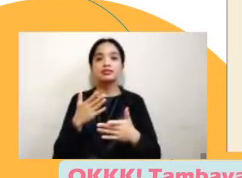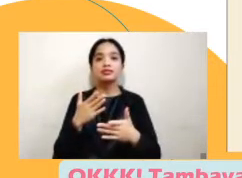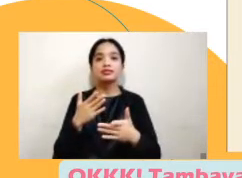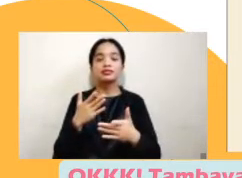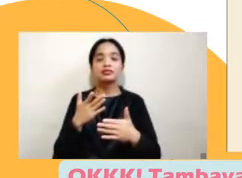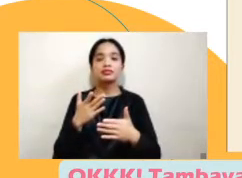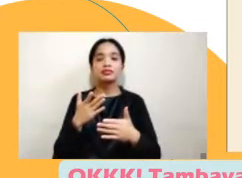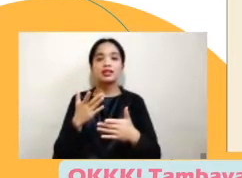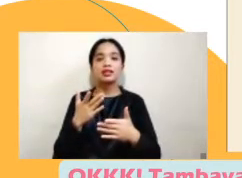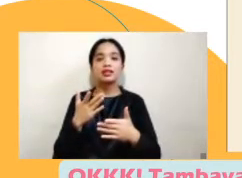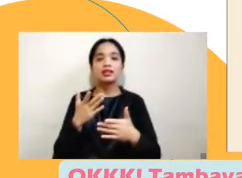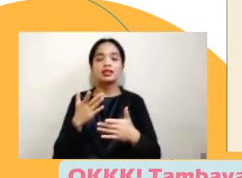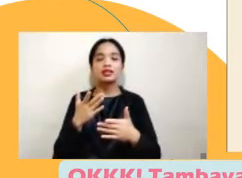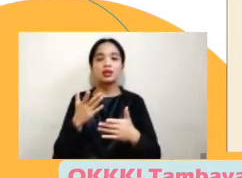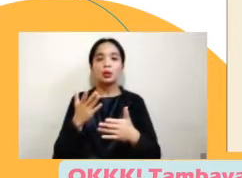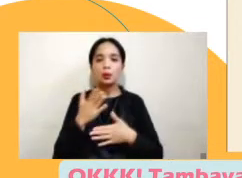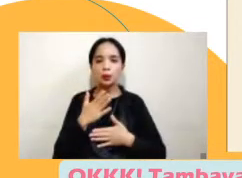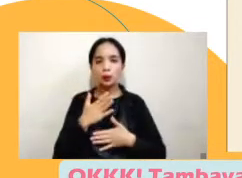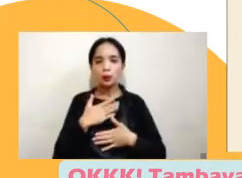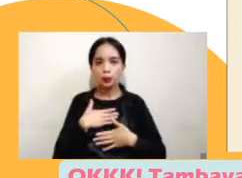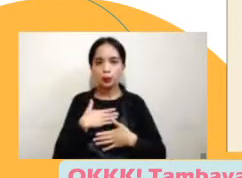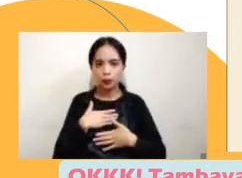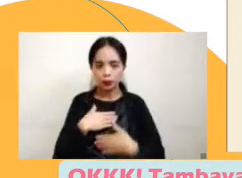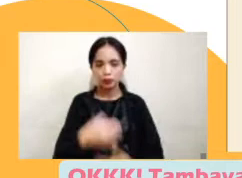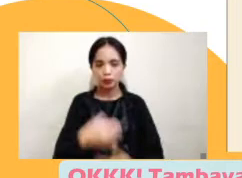And then, exhale.